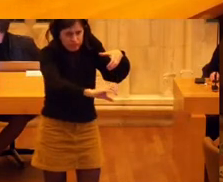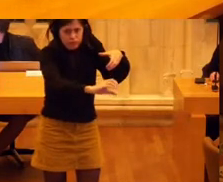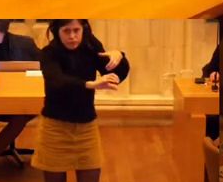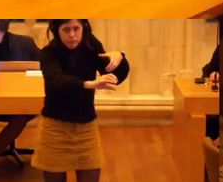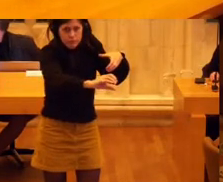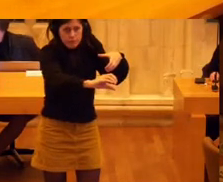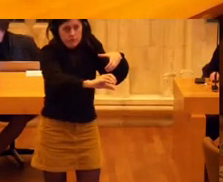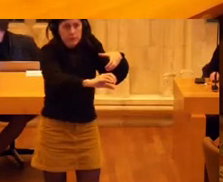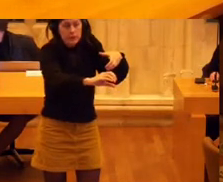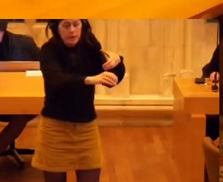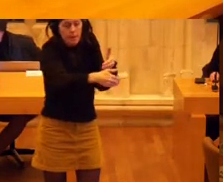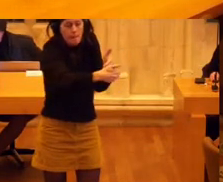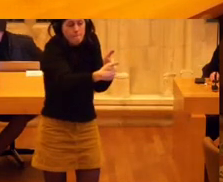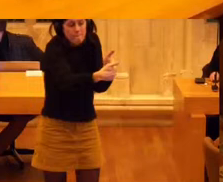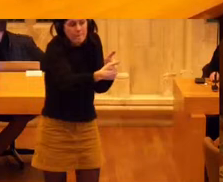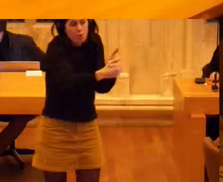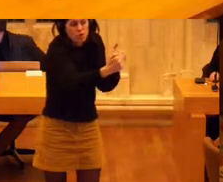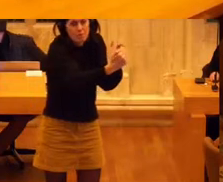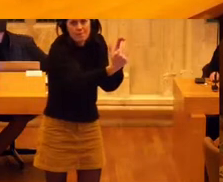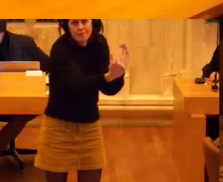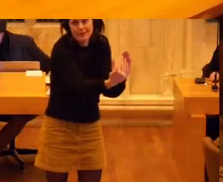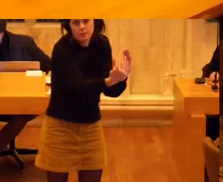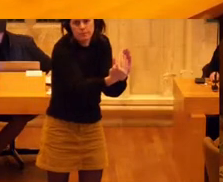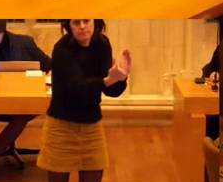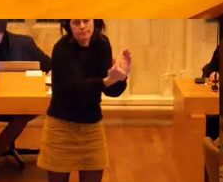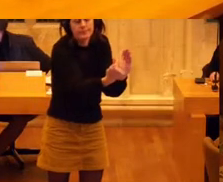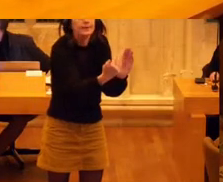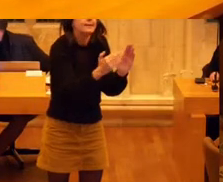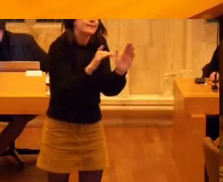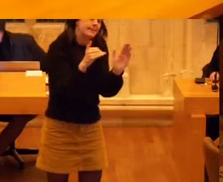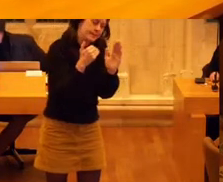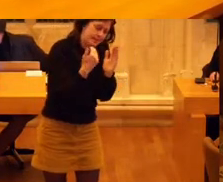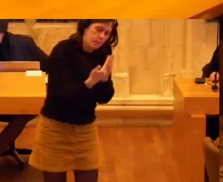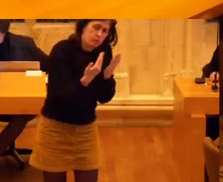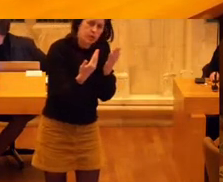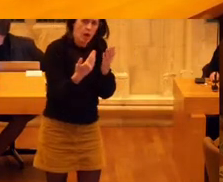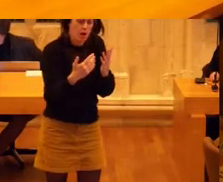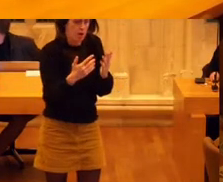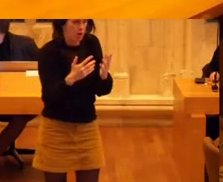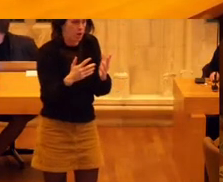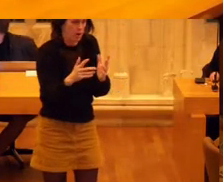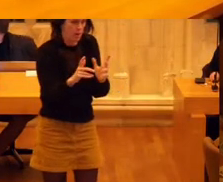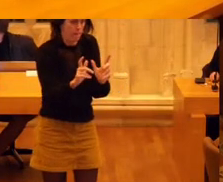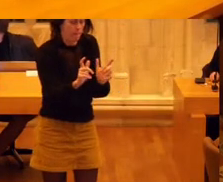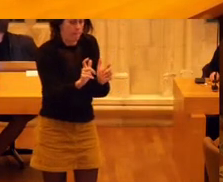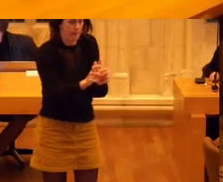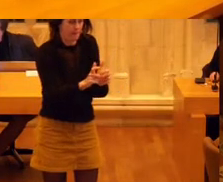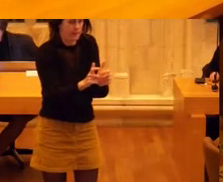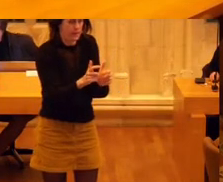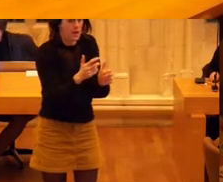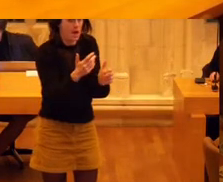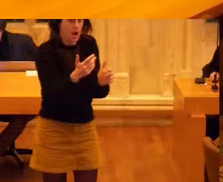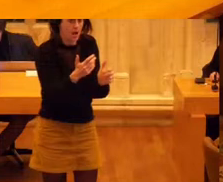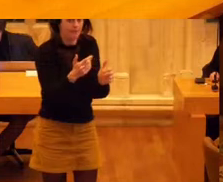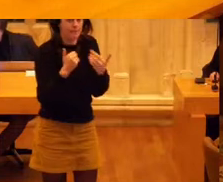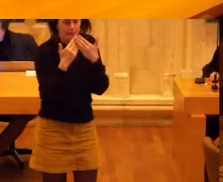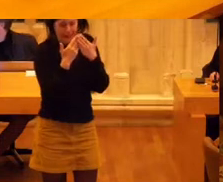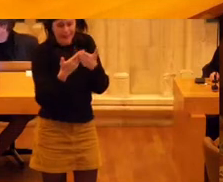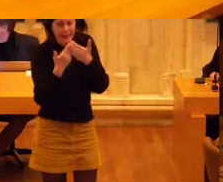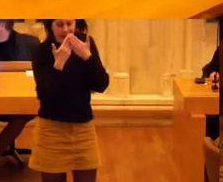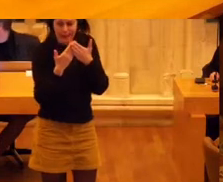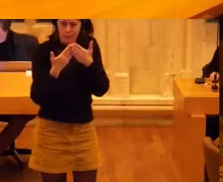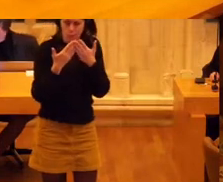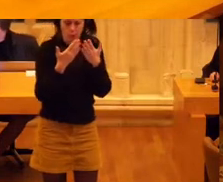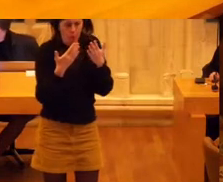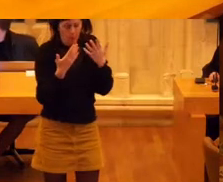qui est au ras de la maison en question. Et c'est là, c'est à la suite de cet incident, en quelque sorte, que des études plus précises ont été